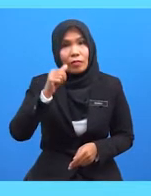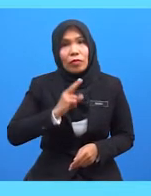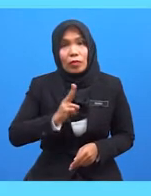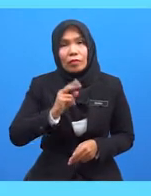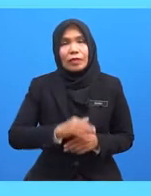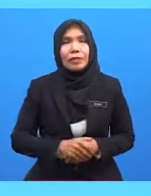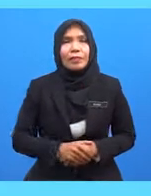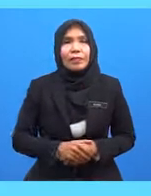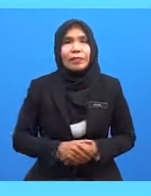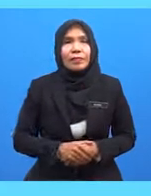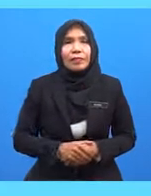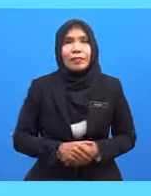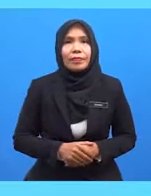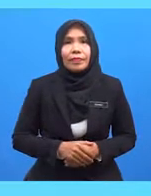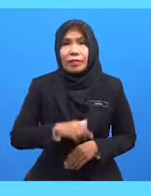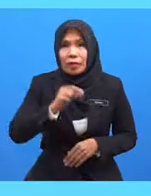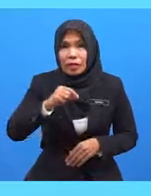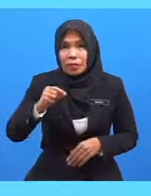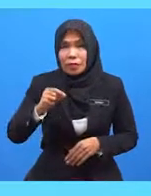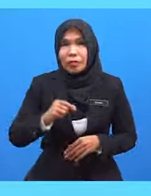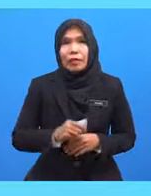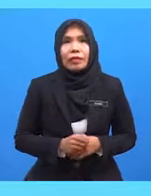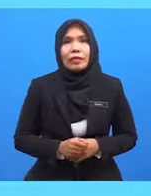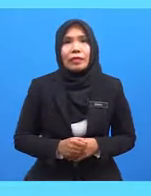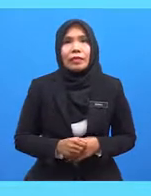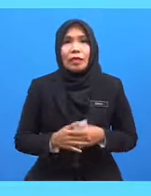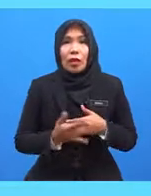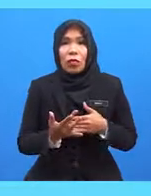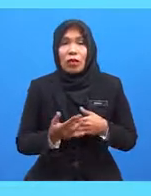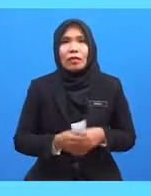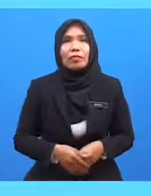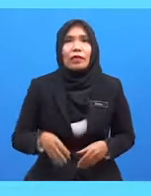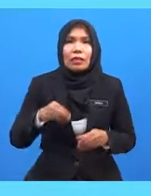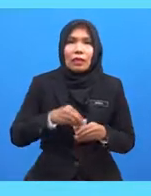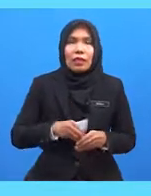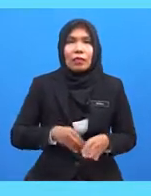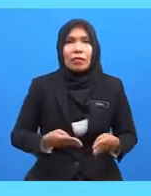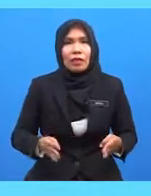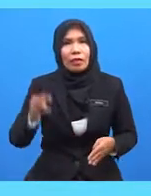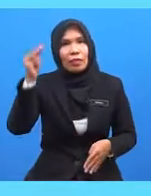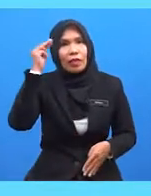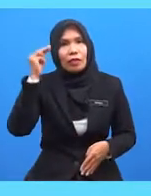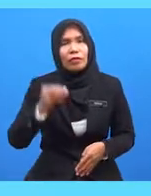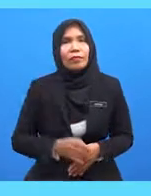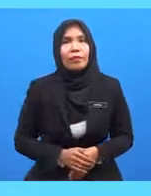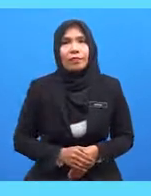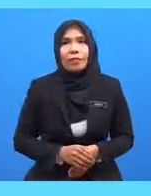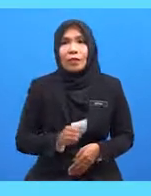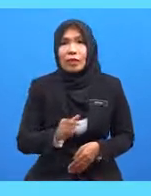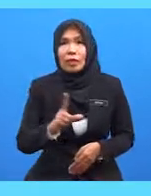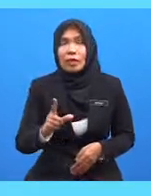dalam bahasa Melayu ialah kitab-kitab atau risalah yang berhubung agama Islam. Peringkat